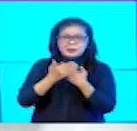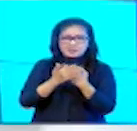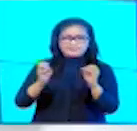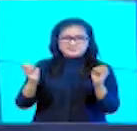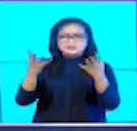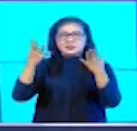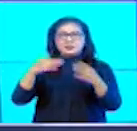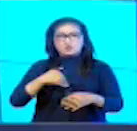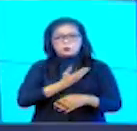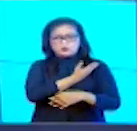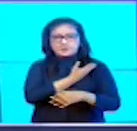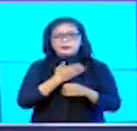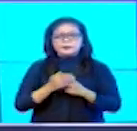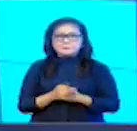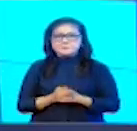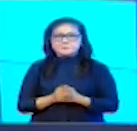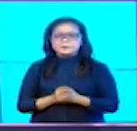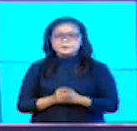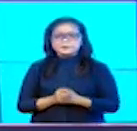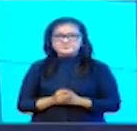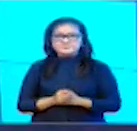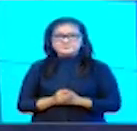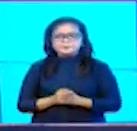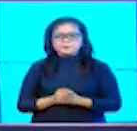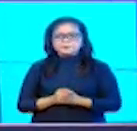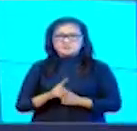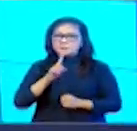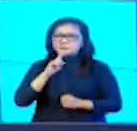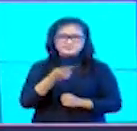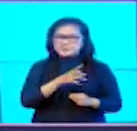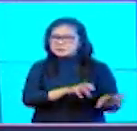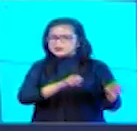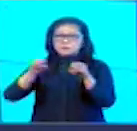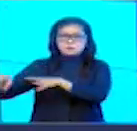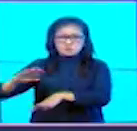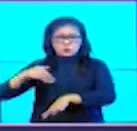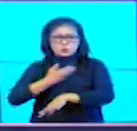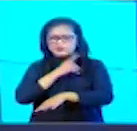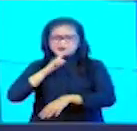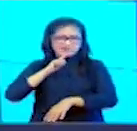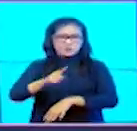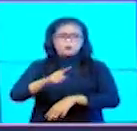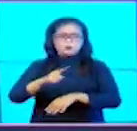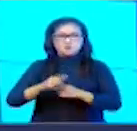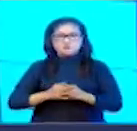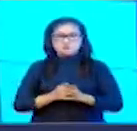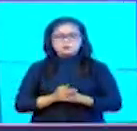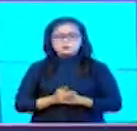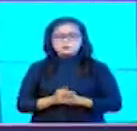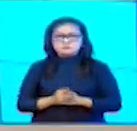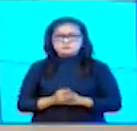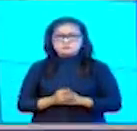secara cepat evakuasi dan penanganan korban bencana serta penanganan dampak bencana